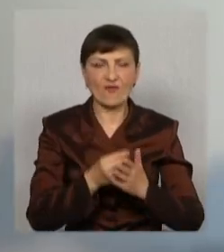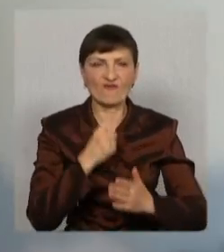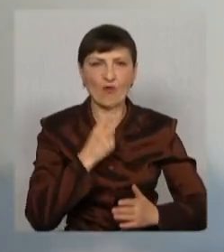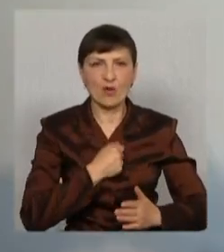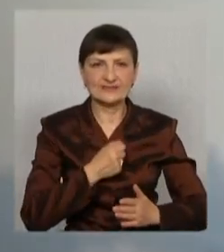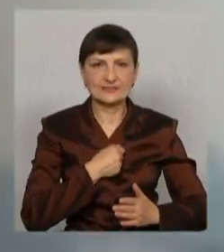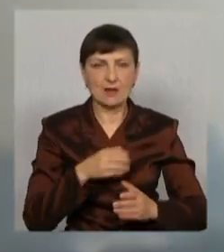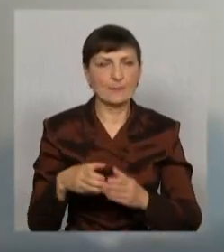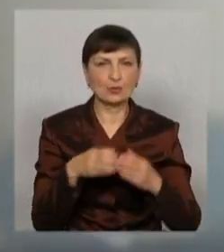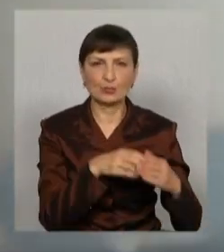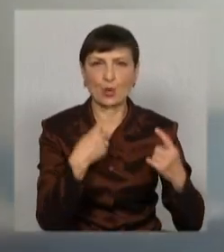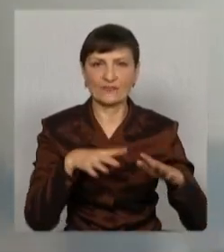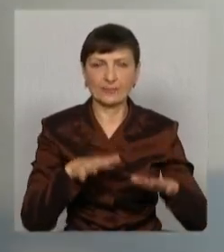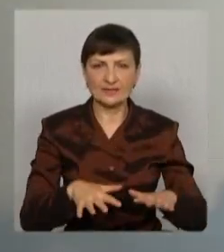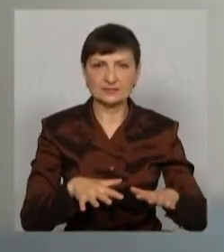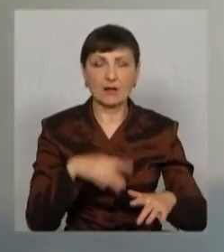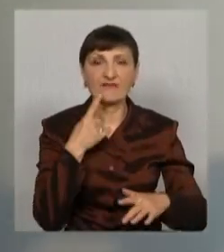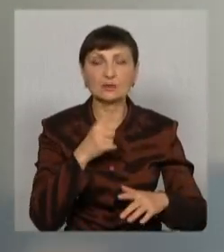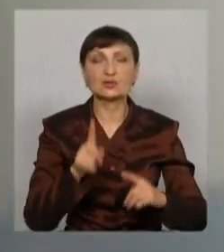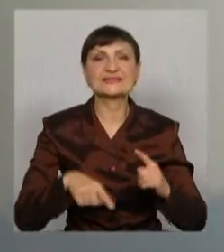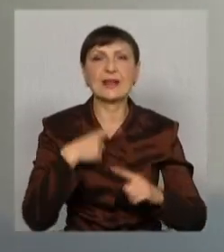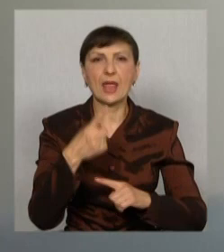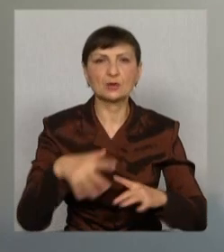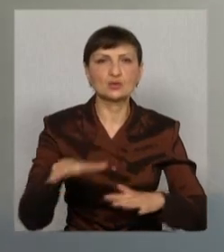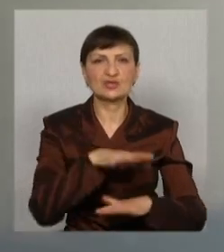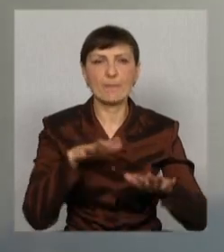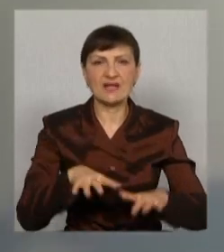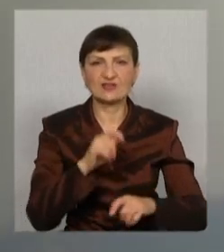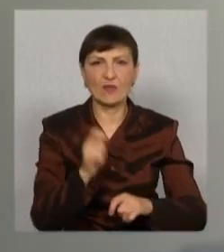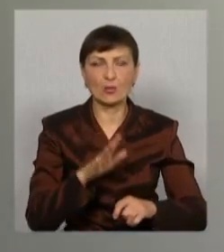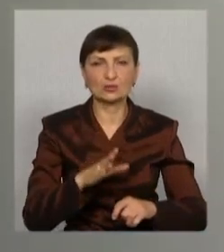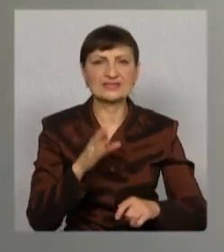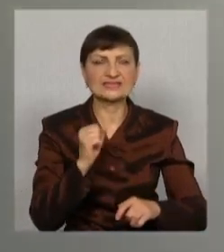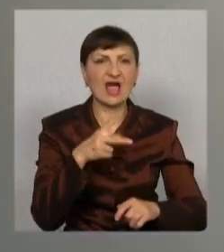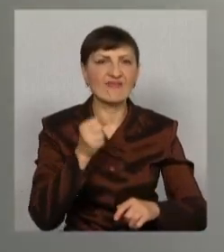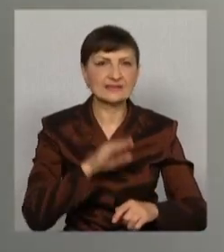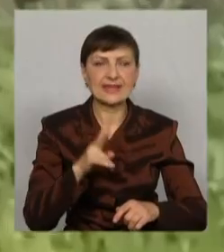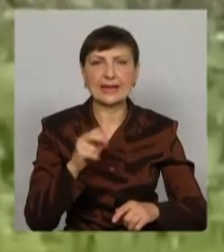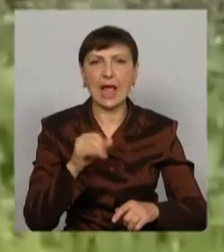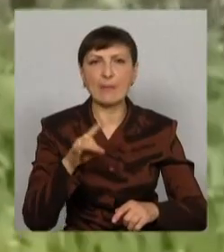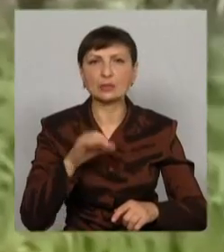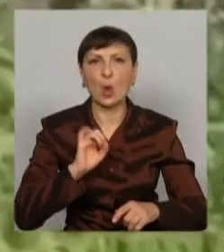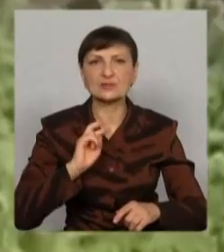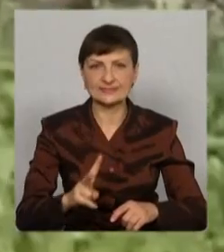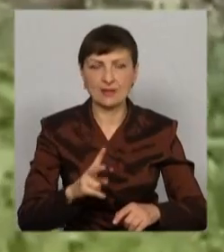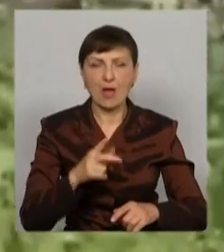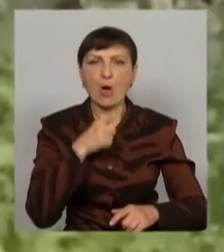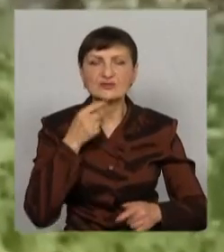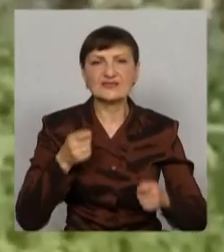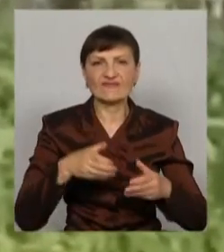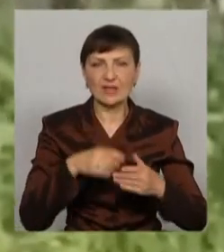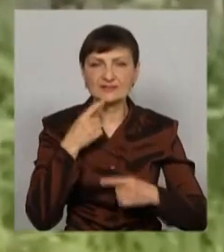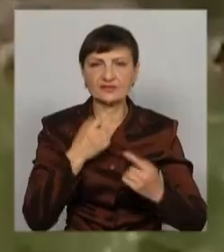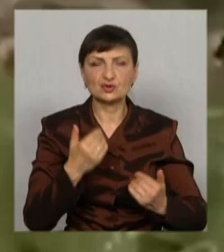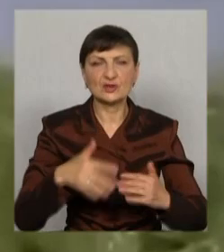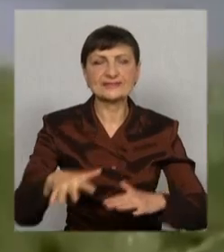их перегруппировки. Эксперты считают, что следующими полями сражений станут Славянск и Краматорск. Российские власти сообщают, что сейчас